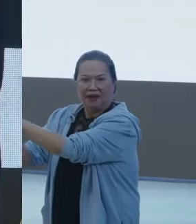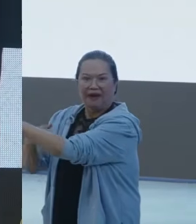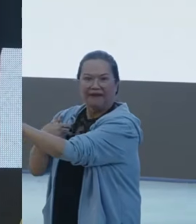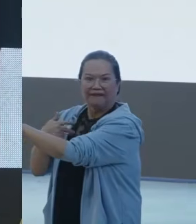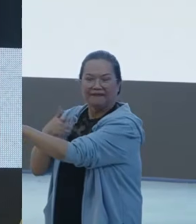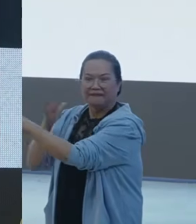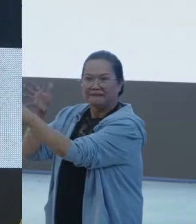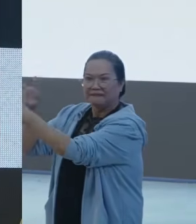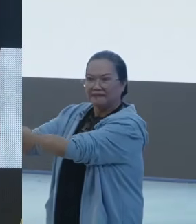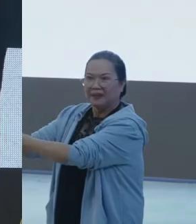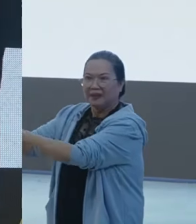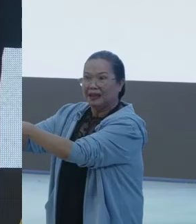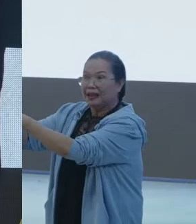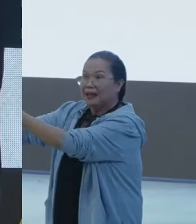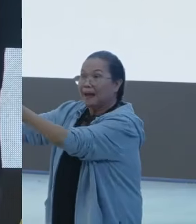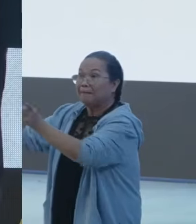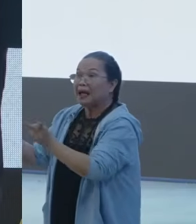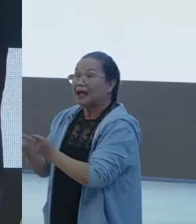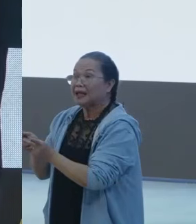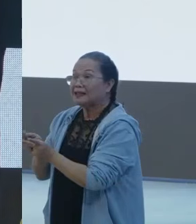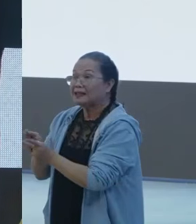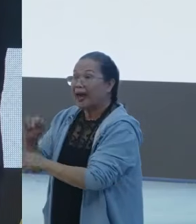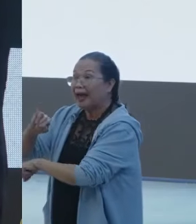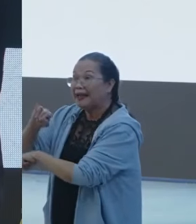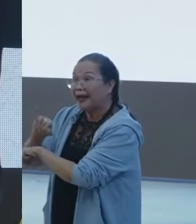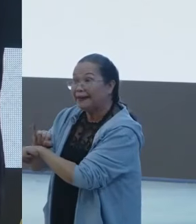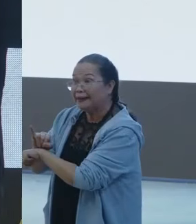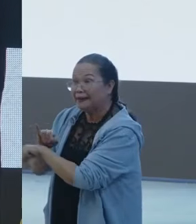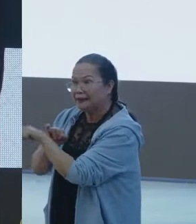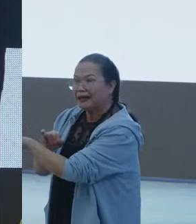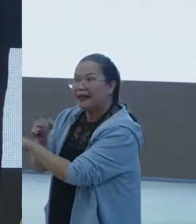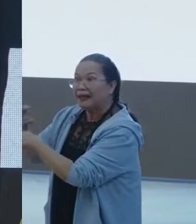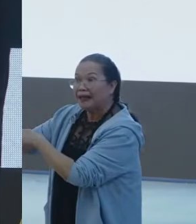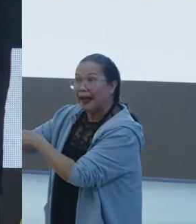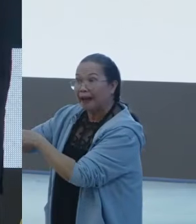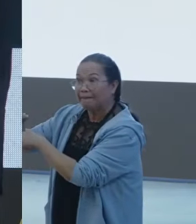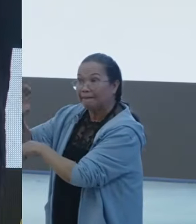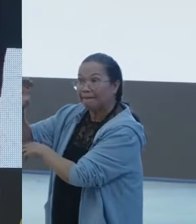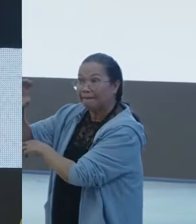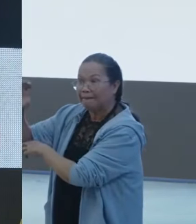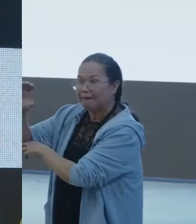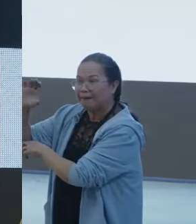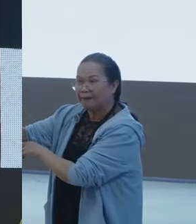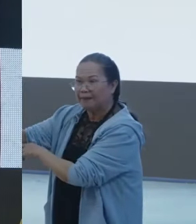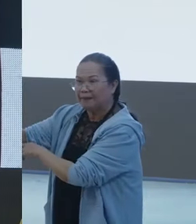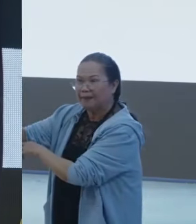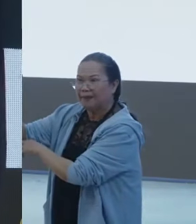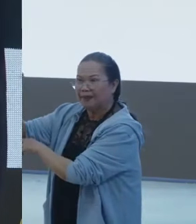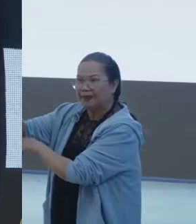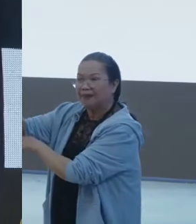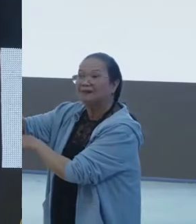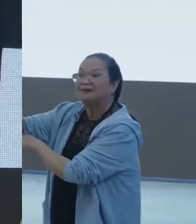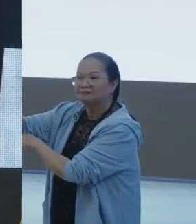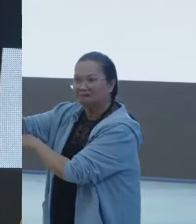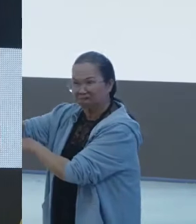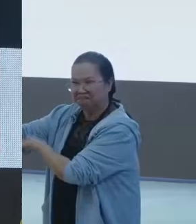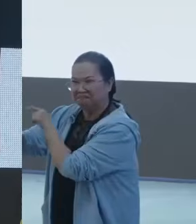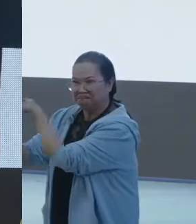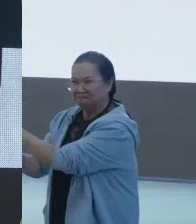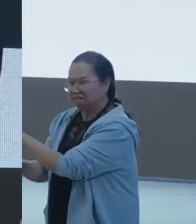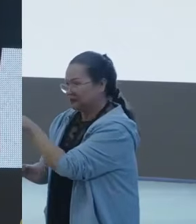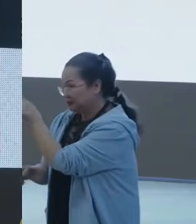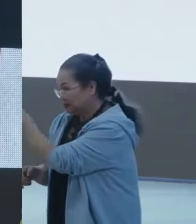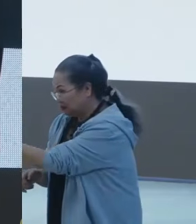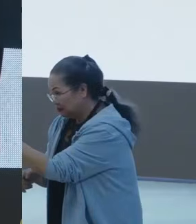siya saan? Sa Crete. I left you in Crete. This is why I left you in Crete. So that you can preach for